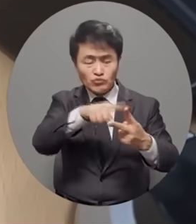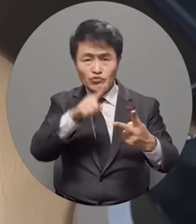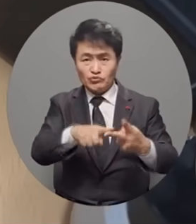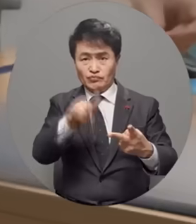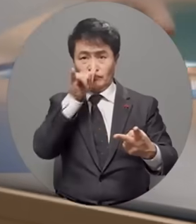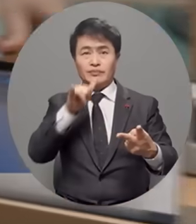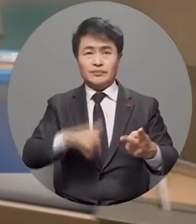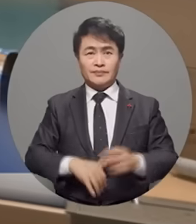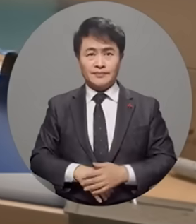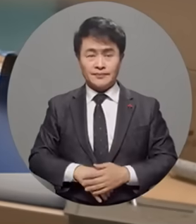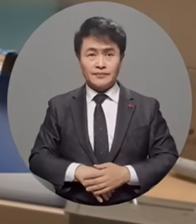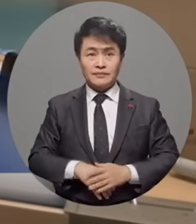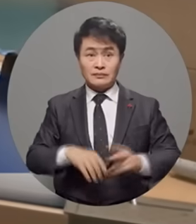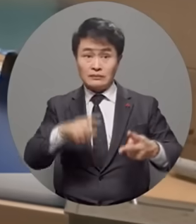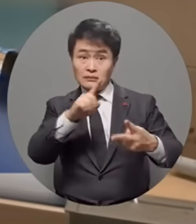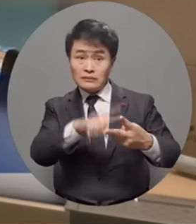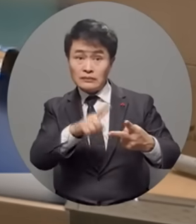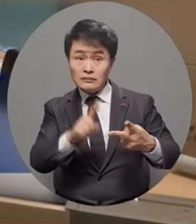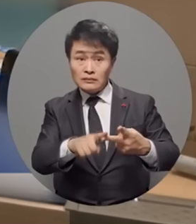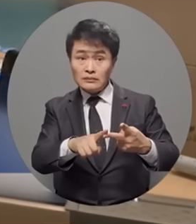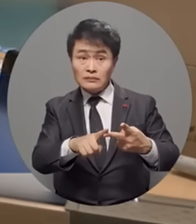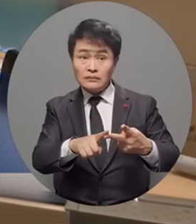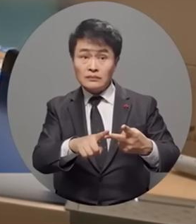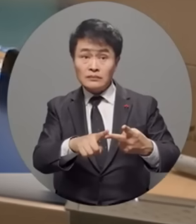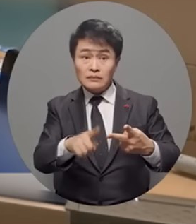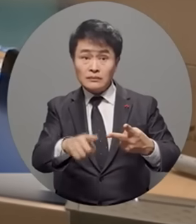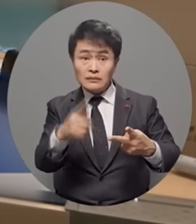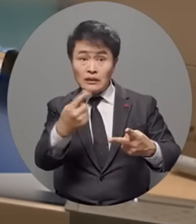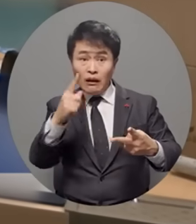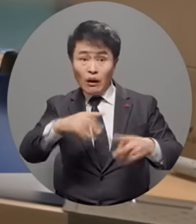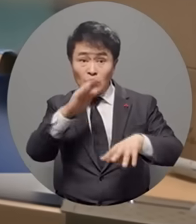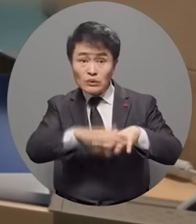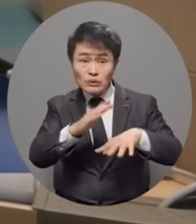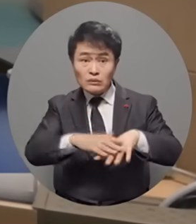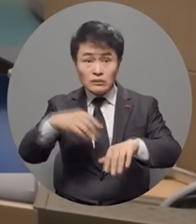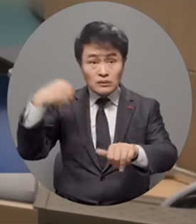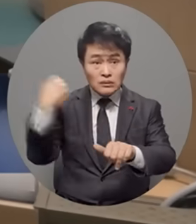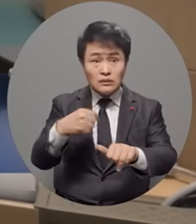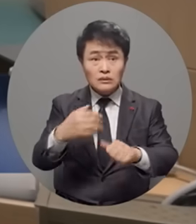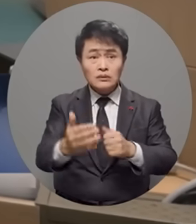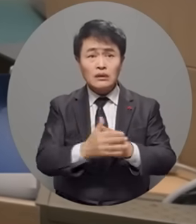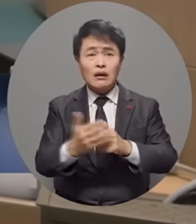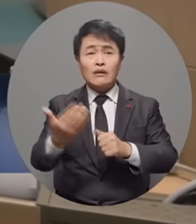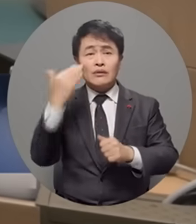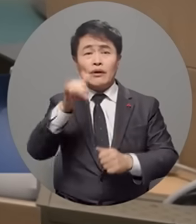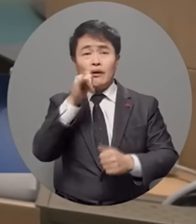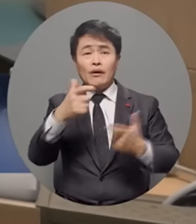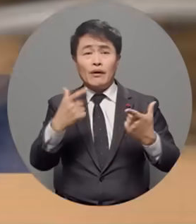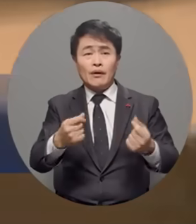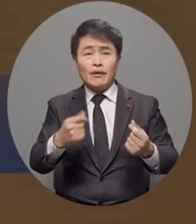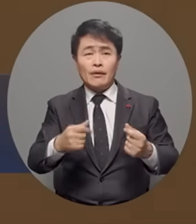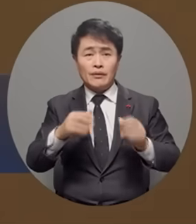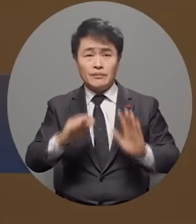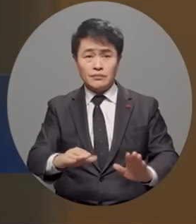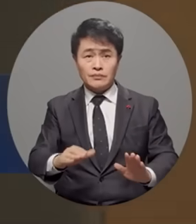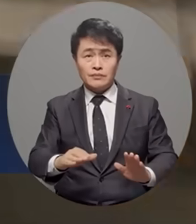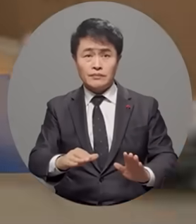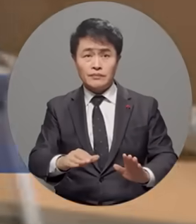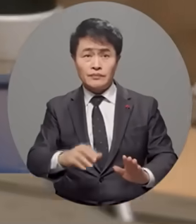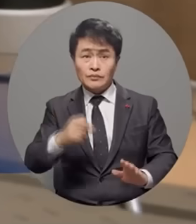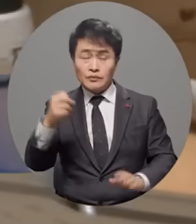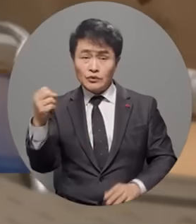있었습니다. 이걸로 과장님 손 혹시 때리신 적 있어요? 예전에 첫 번째 했었죠. 또